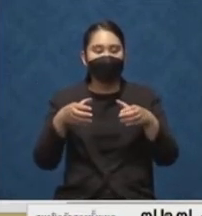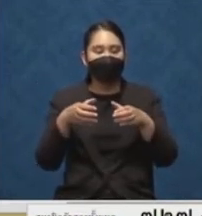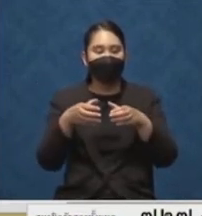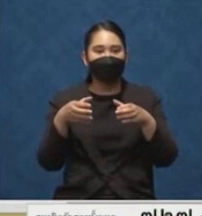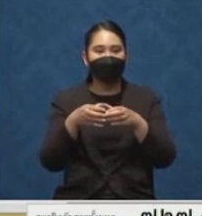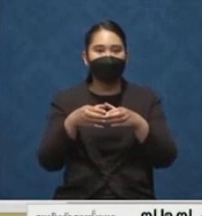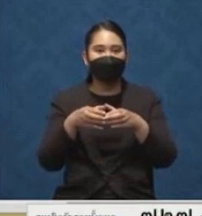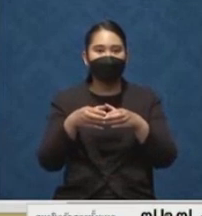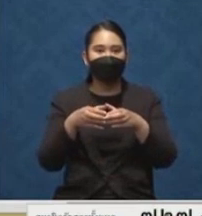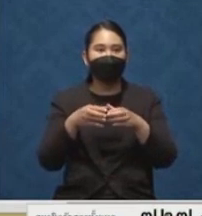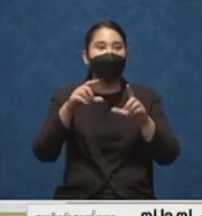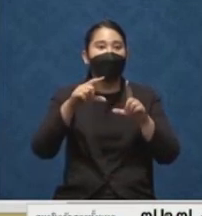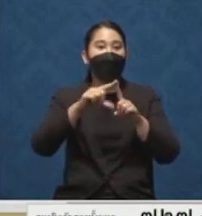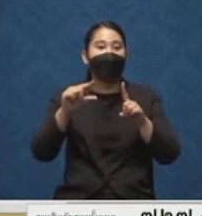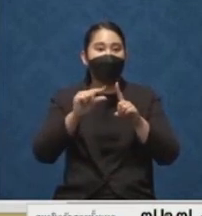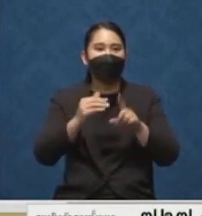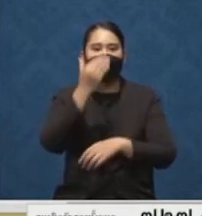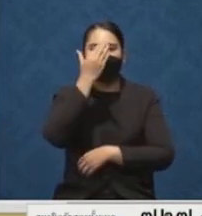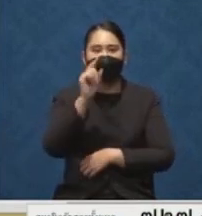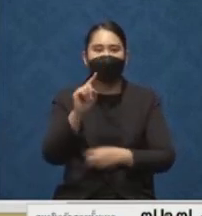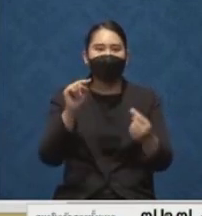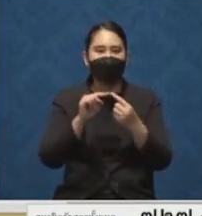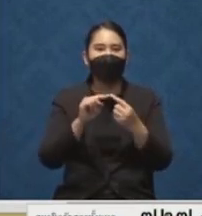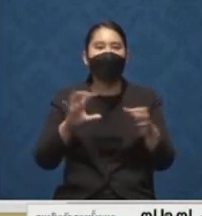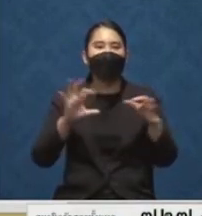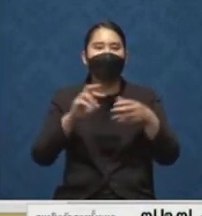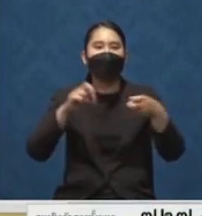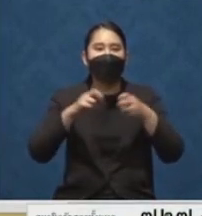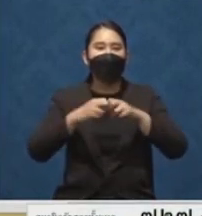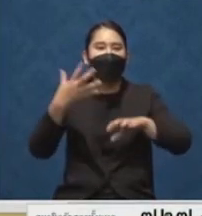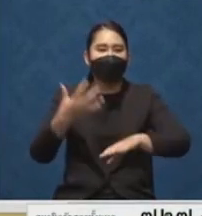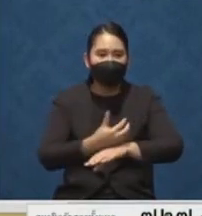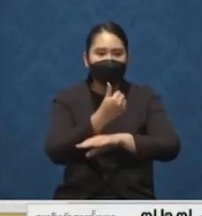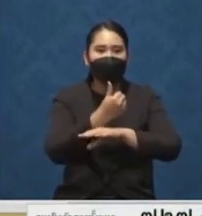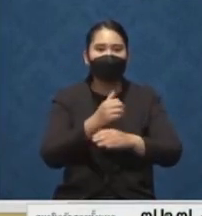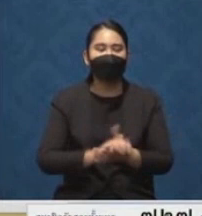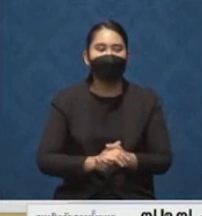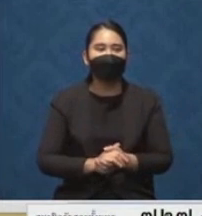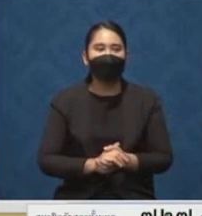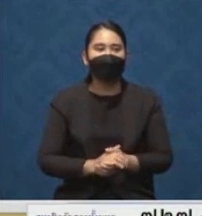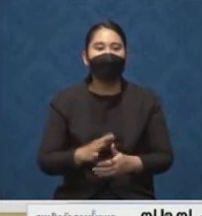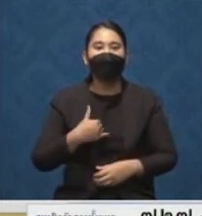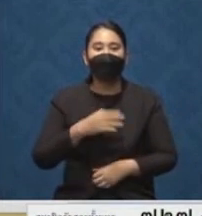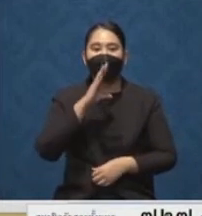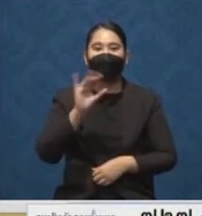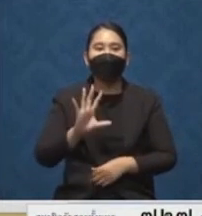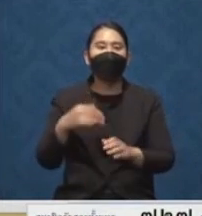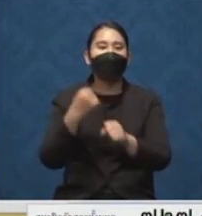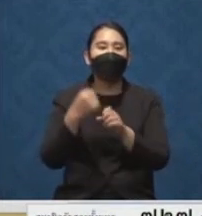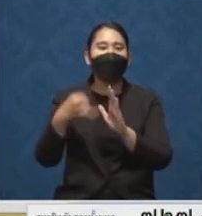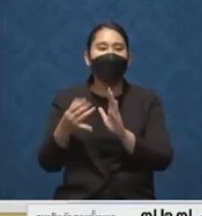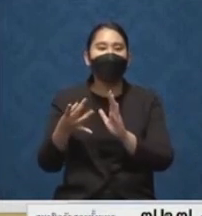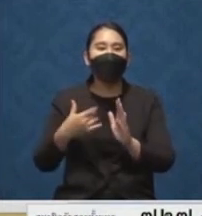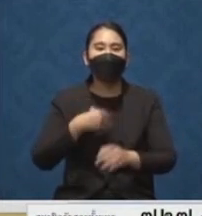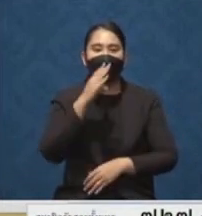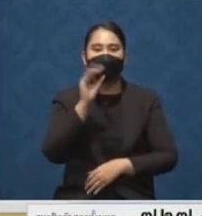ใหม่นั้นเนี่ยนะครับโดนอุบัติเหตุทางการเมืองผมจะไม่พูดว่าทำผิดอะไรนะครับจนกระ